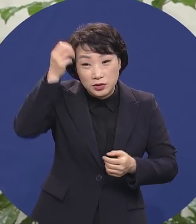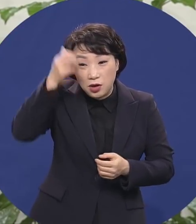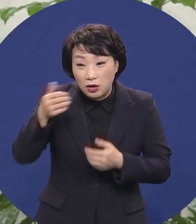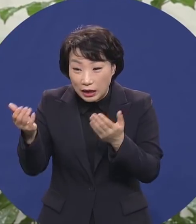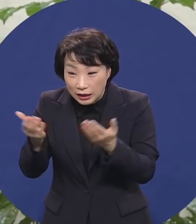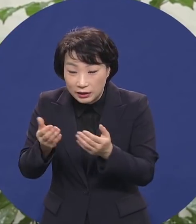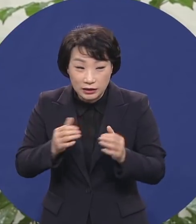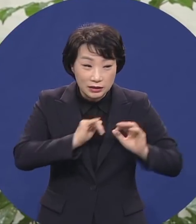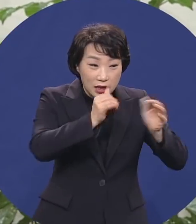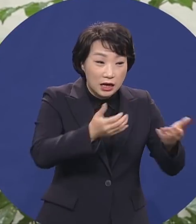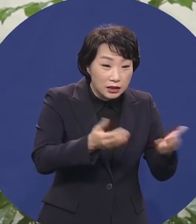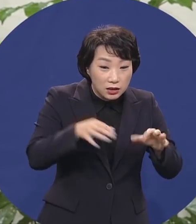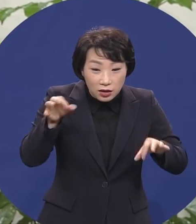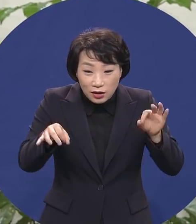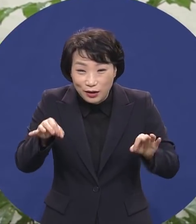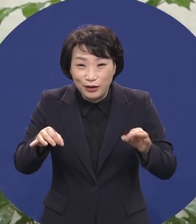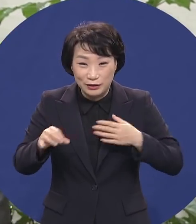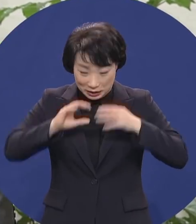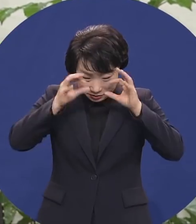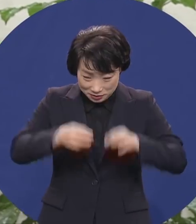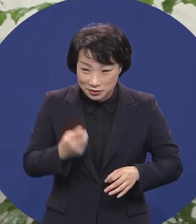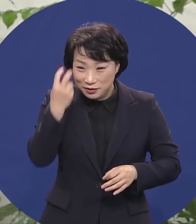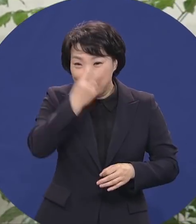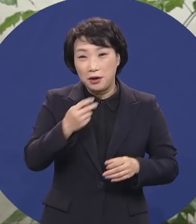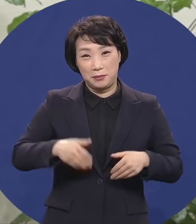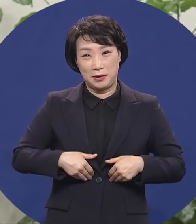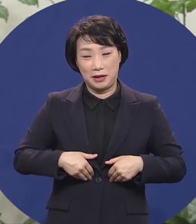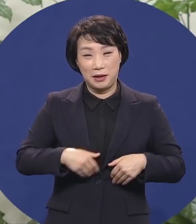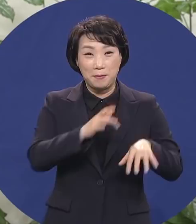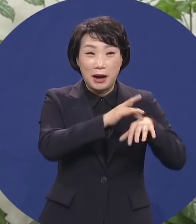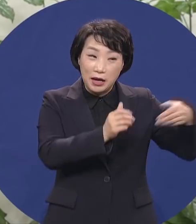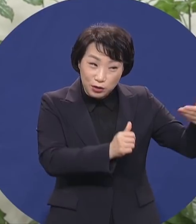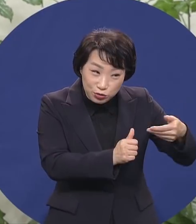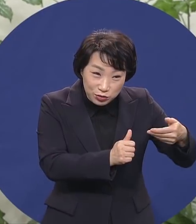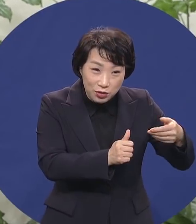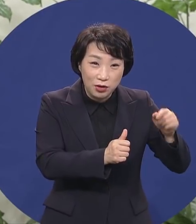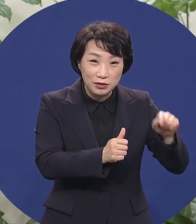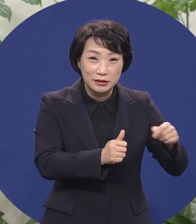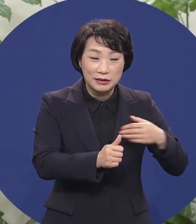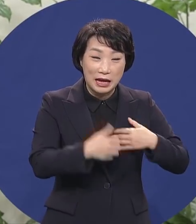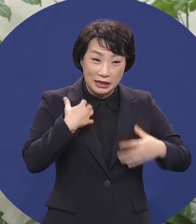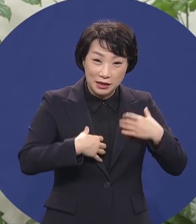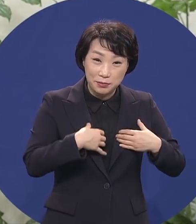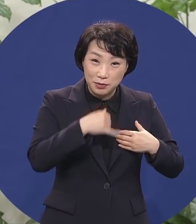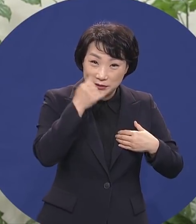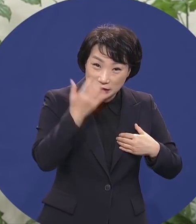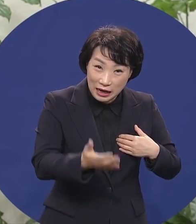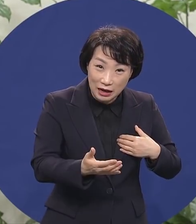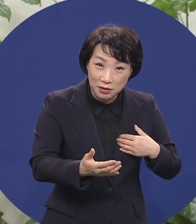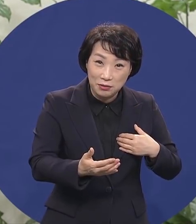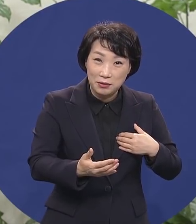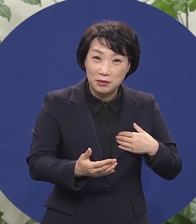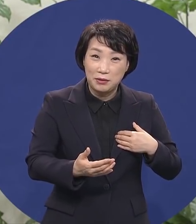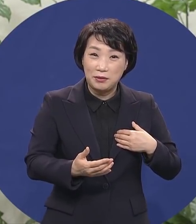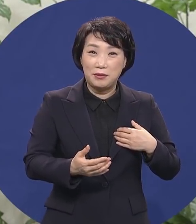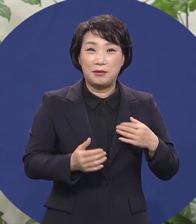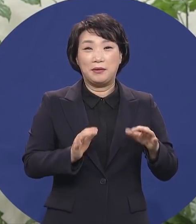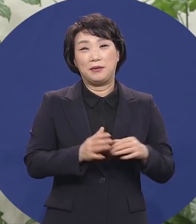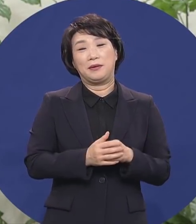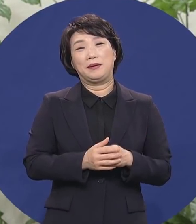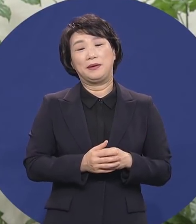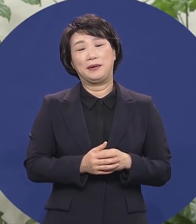것이냐, 세속적인 육의 것이냐? 마귀가 주는 것으로 희노애락이 균일성